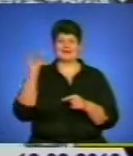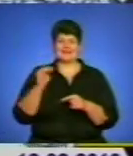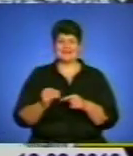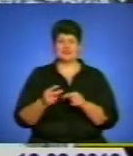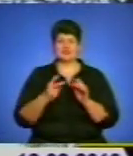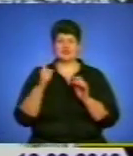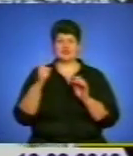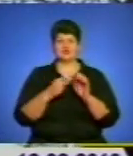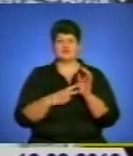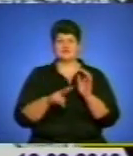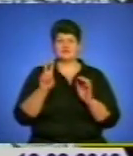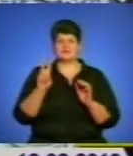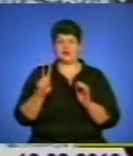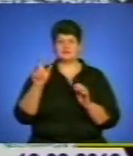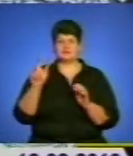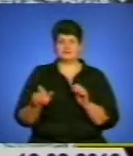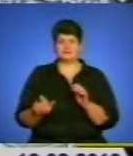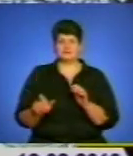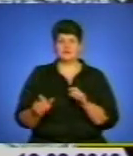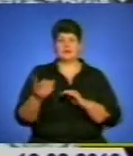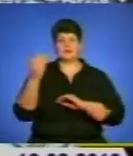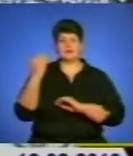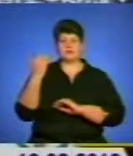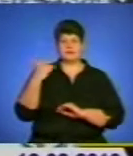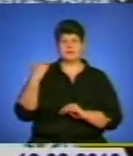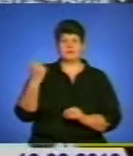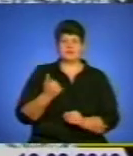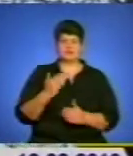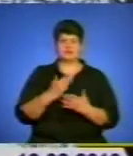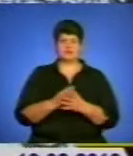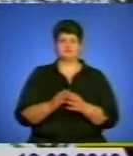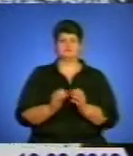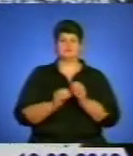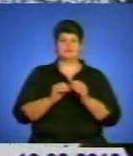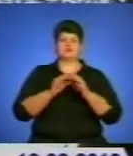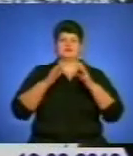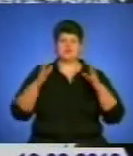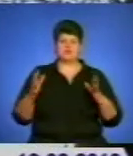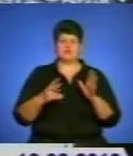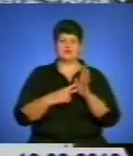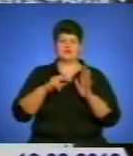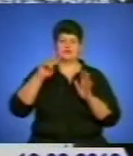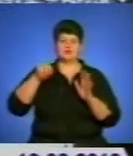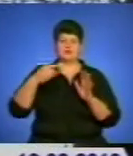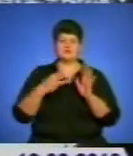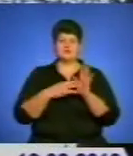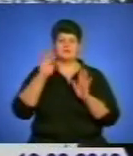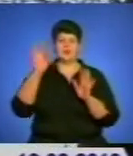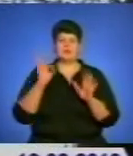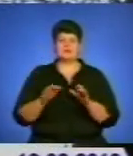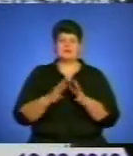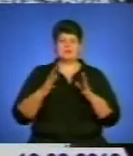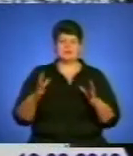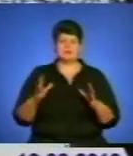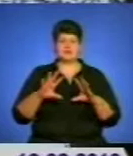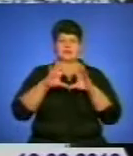4182. Порівняно з попереднім тижнем у нас відмічається ріст захворюваності на 7,8%. Потома